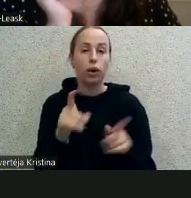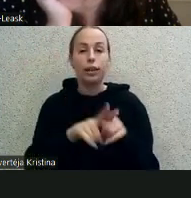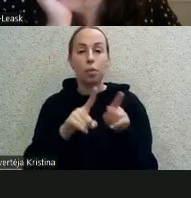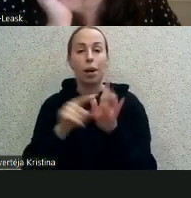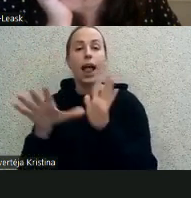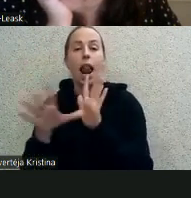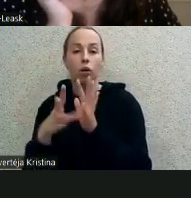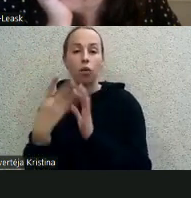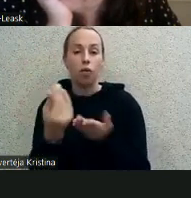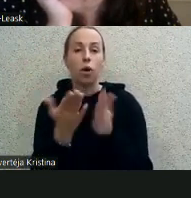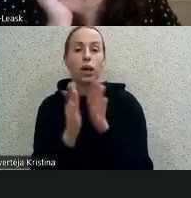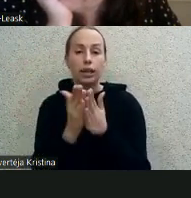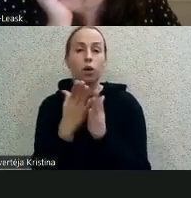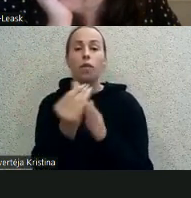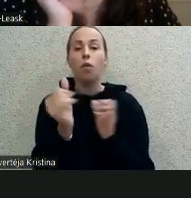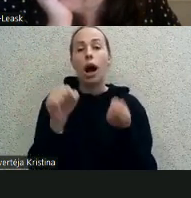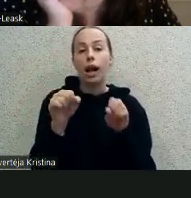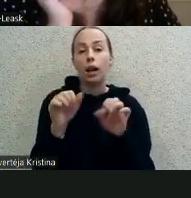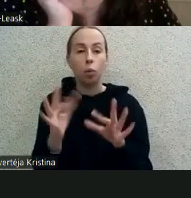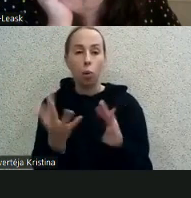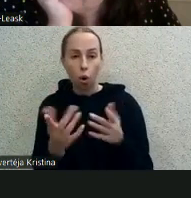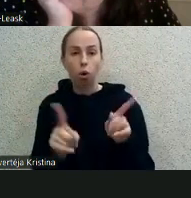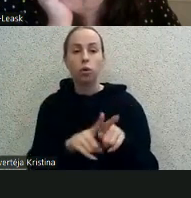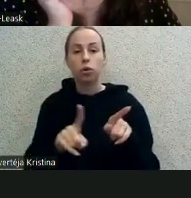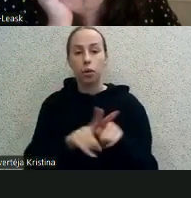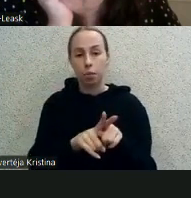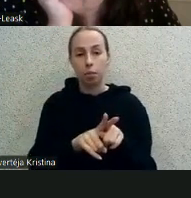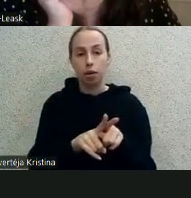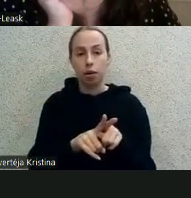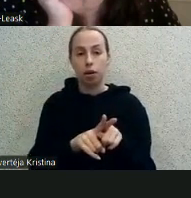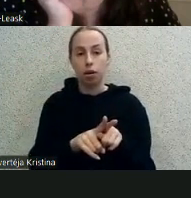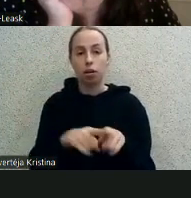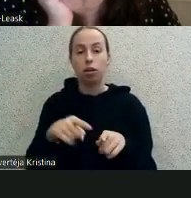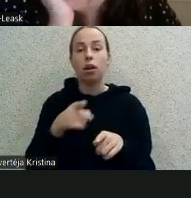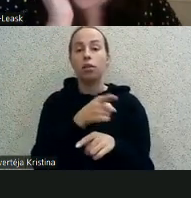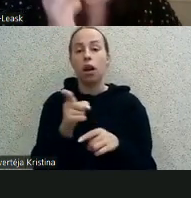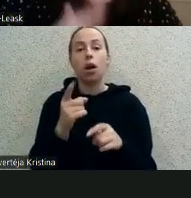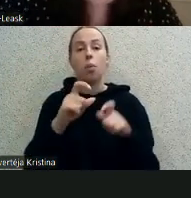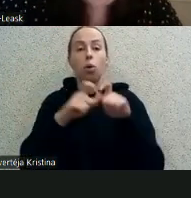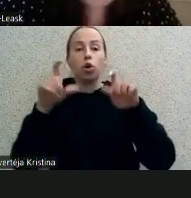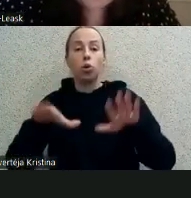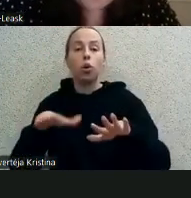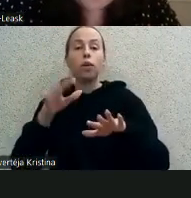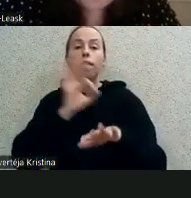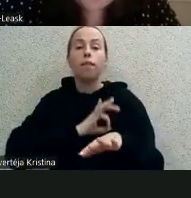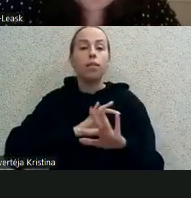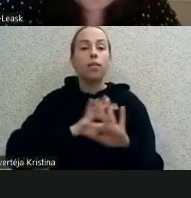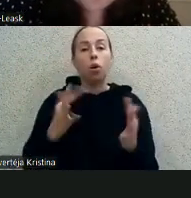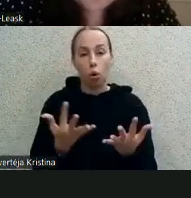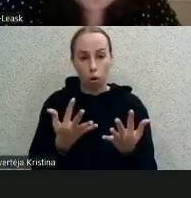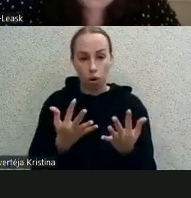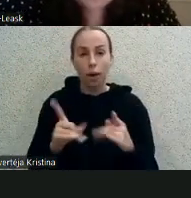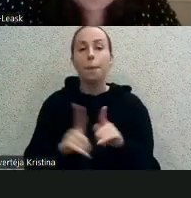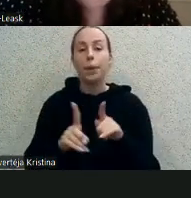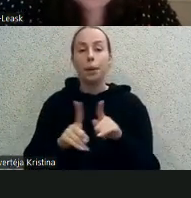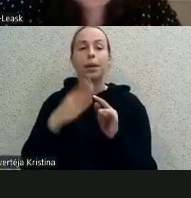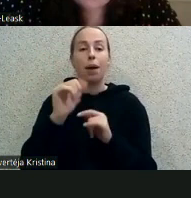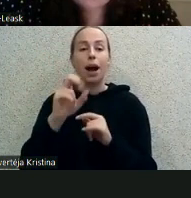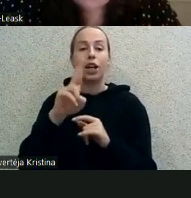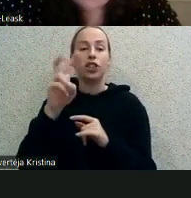knygų, kokios galimybės ir kiek tai būtų naudinga mokyklose naudoti. Taip pat iš Martyno Mažvydo bibliotekos